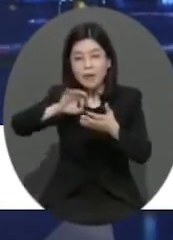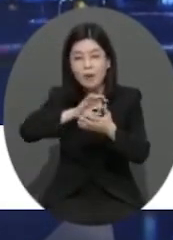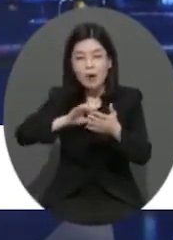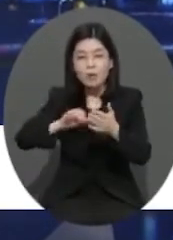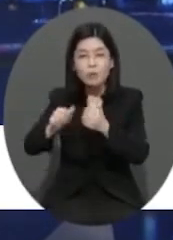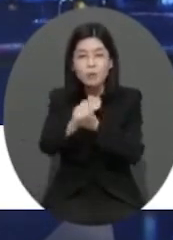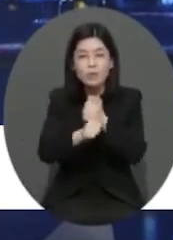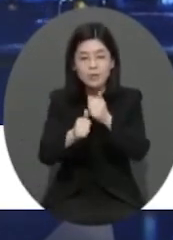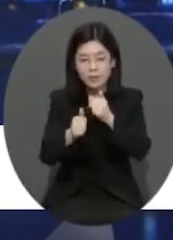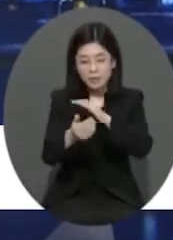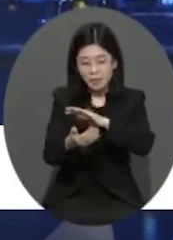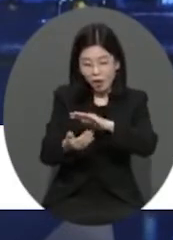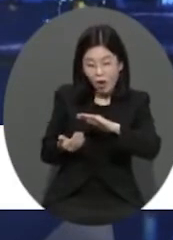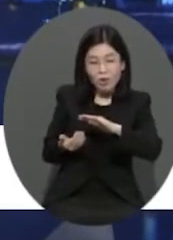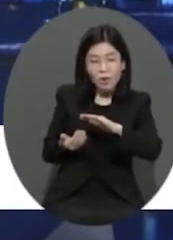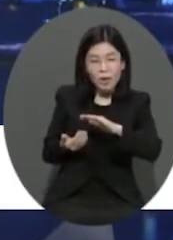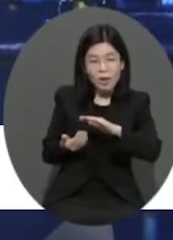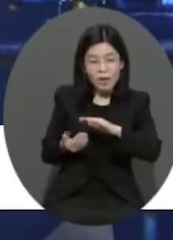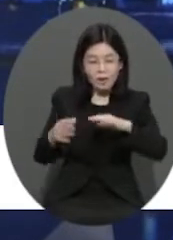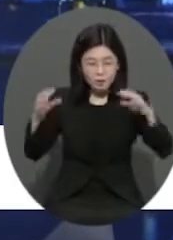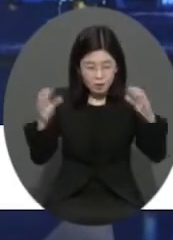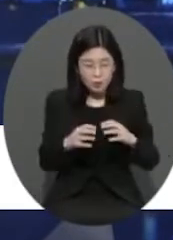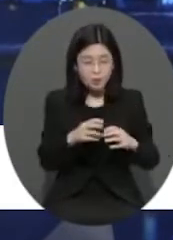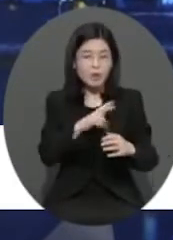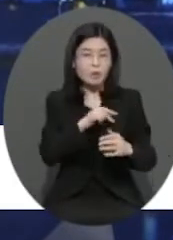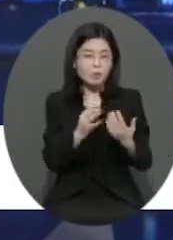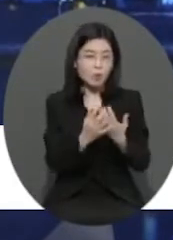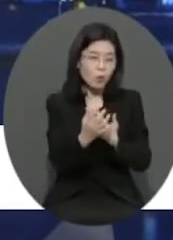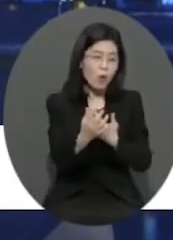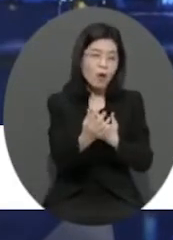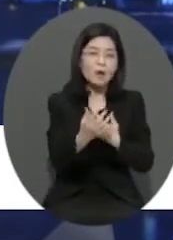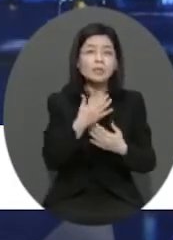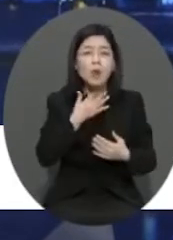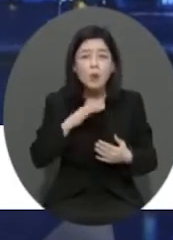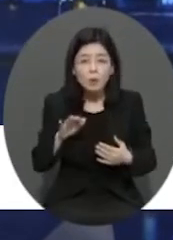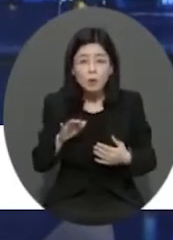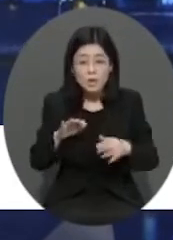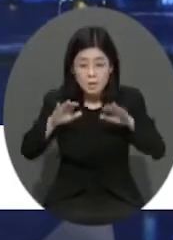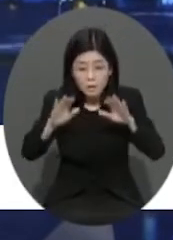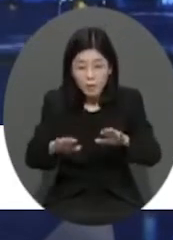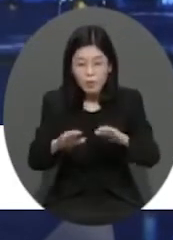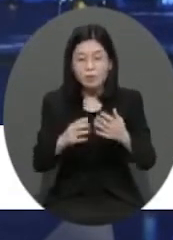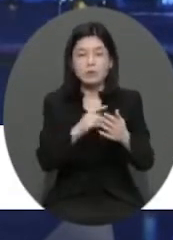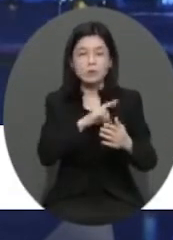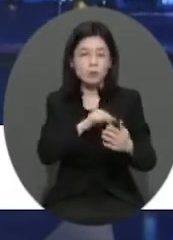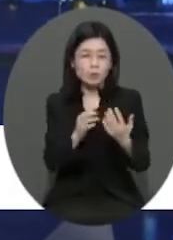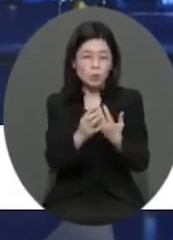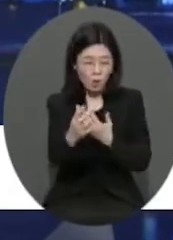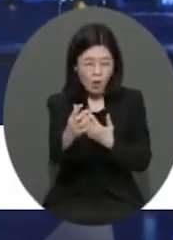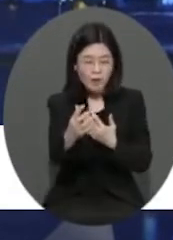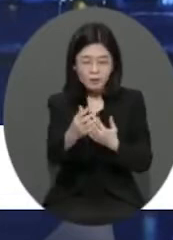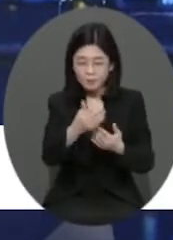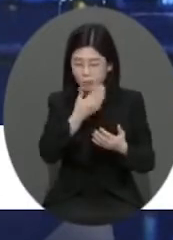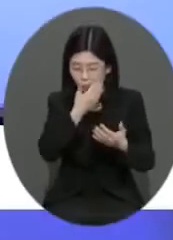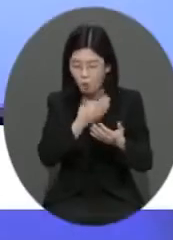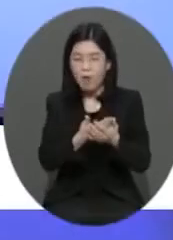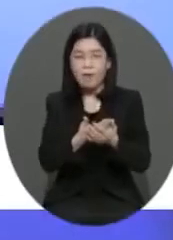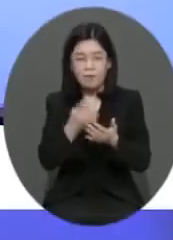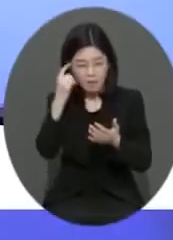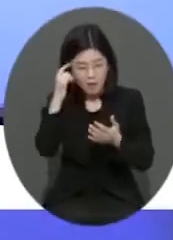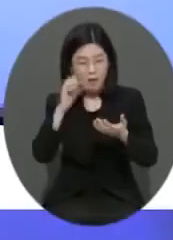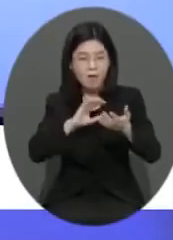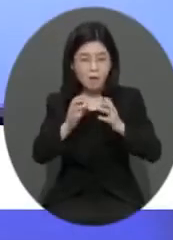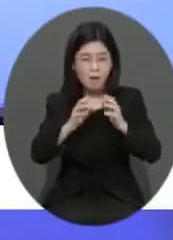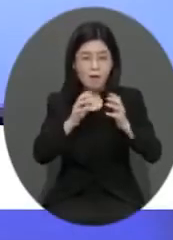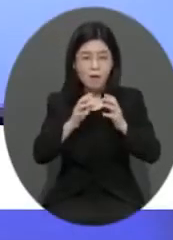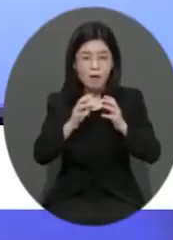부분을 전체 의원들이 논의를 한 적이 없어요 그만큼 상당히 중요하게 생각을 하고 이번 논의 를 진행했던 거고 전국민 재난 지원금